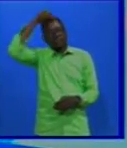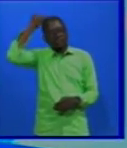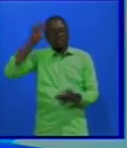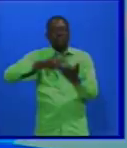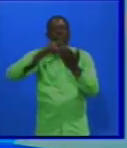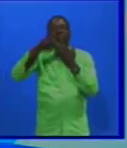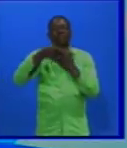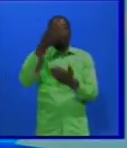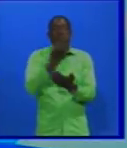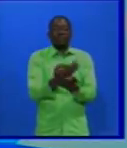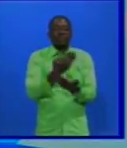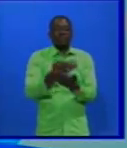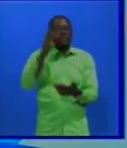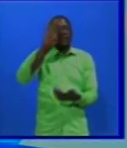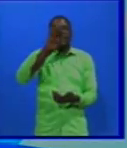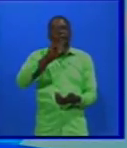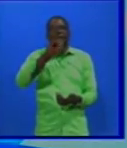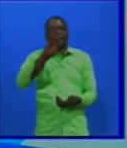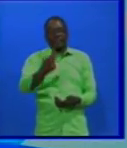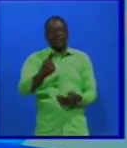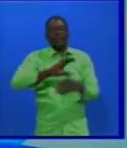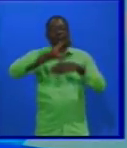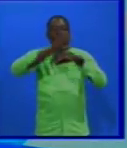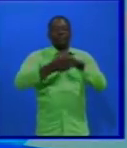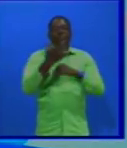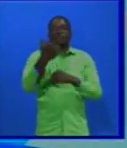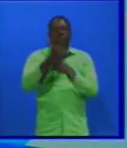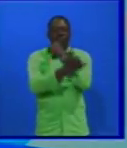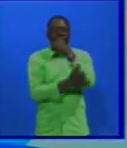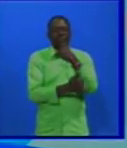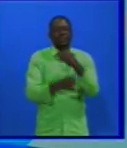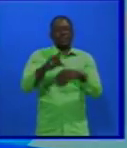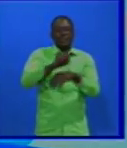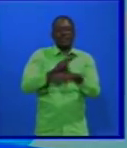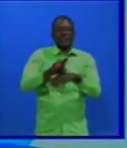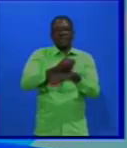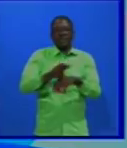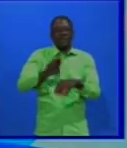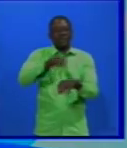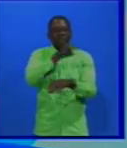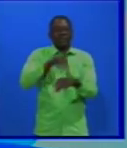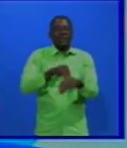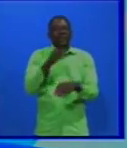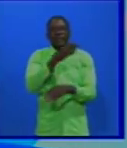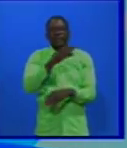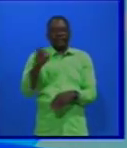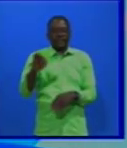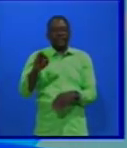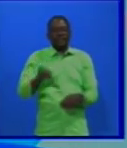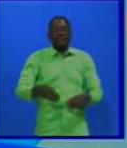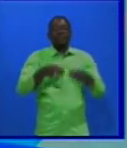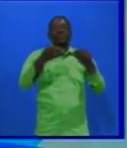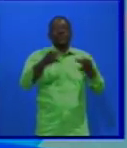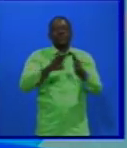Banque islamique de développement BID, couvre trois pays que sont le Sénégal, le Mali et le Burkina. Il devrait contribuer à la réduction